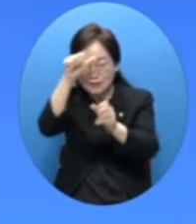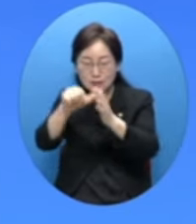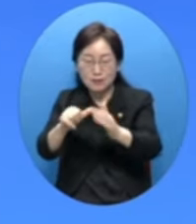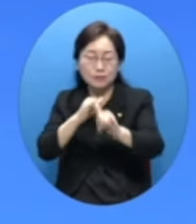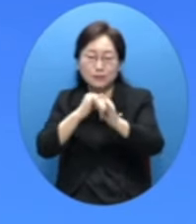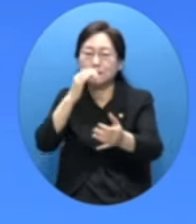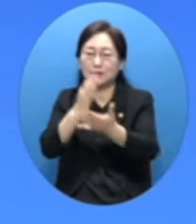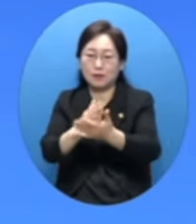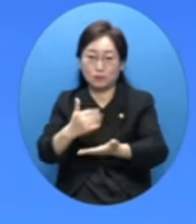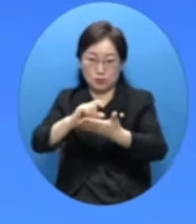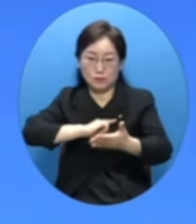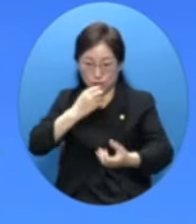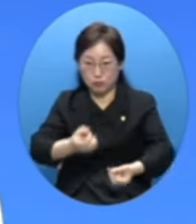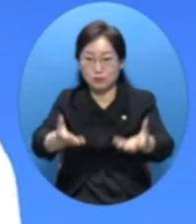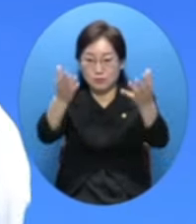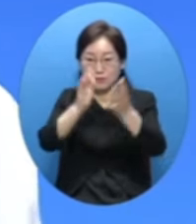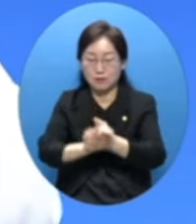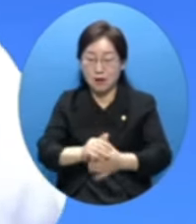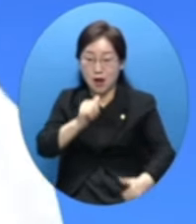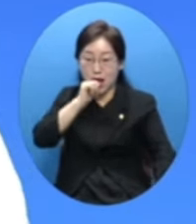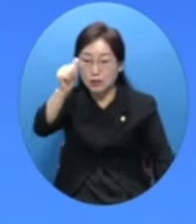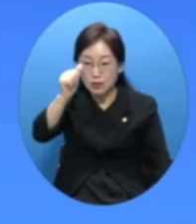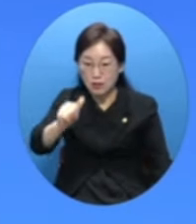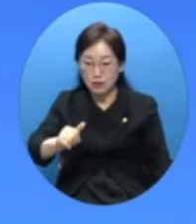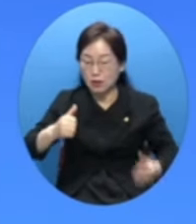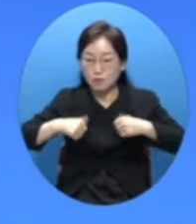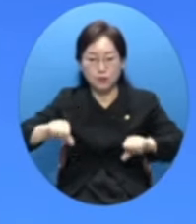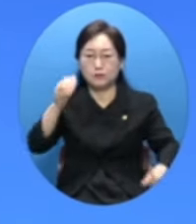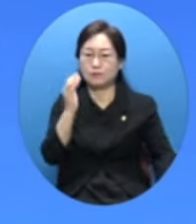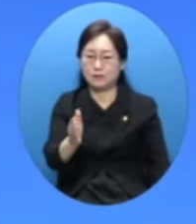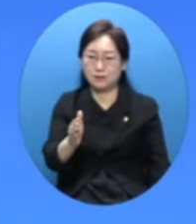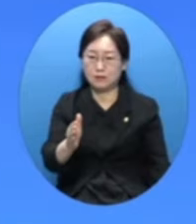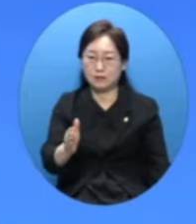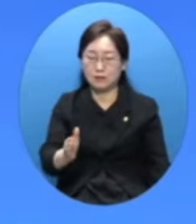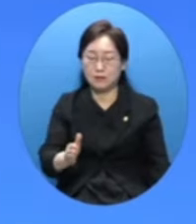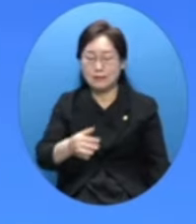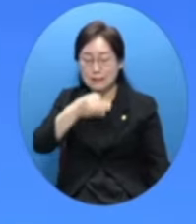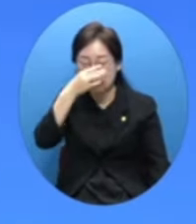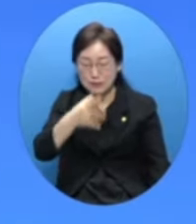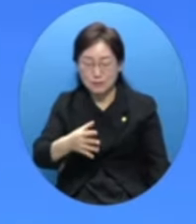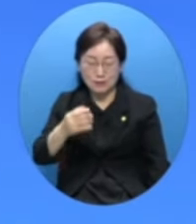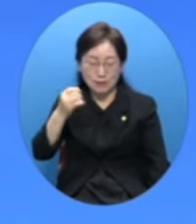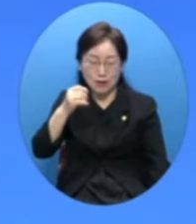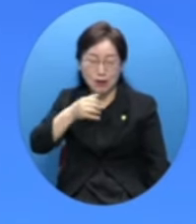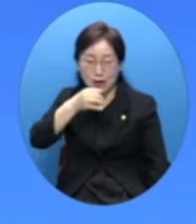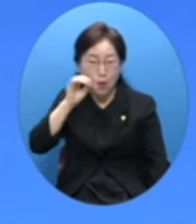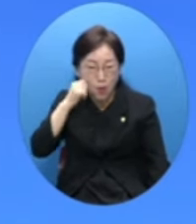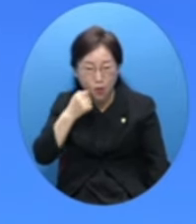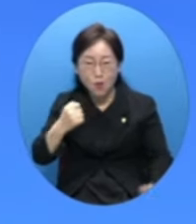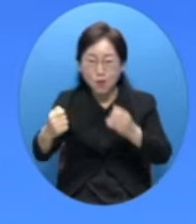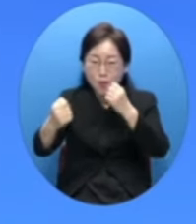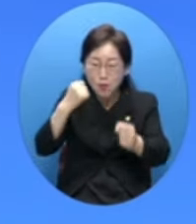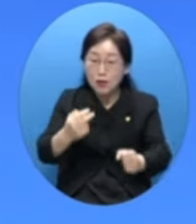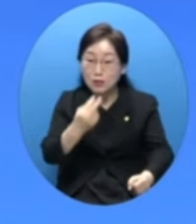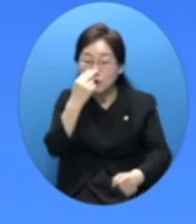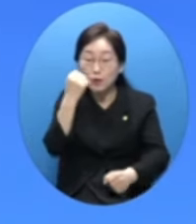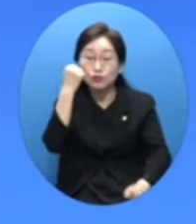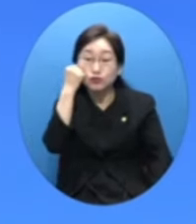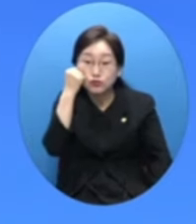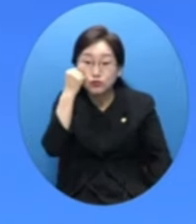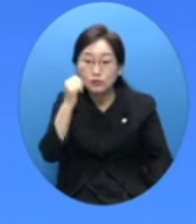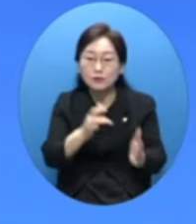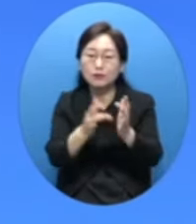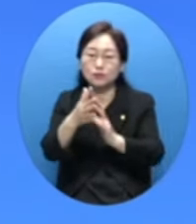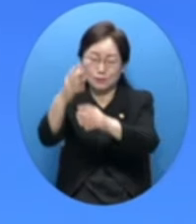되기를 주님의 이름으로 축원합니다. 절대로 포기하지 마십시오. 그 힘들고 어려울 때 생명의 근원 대신 우리 주님을 붙드시기